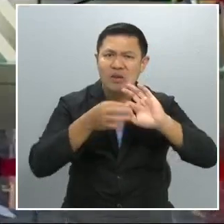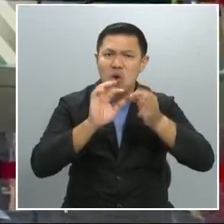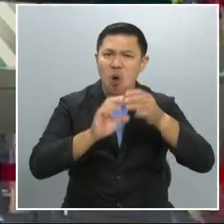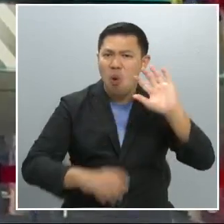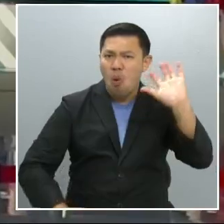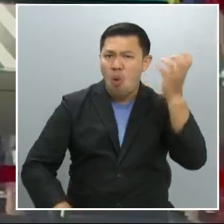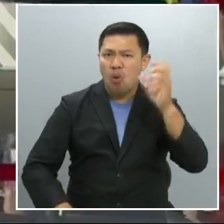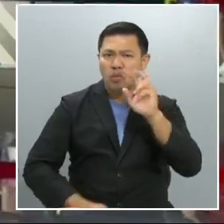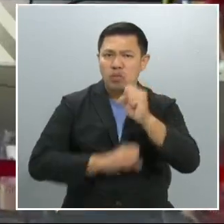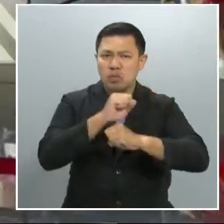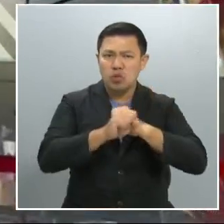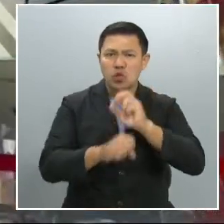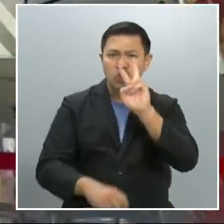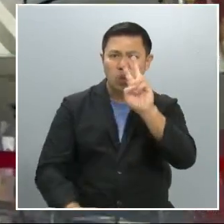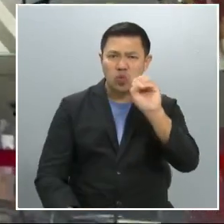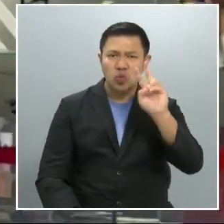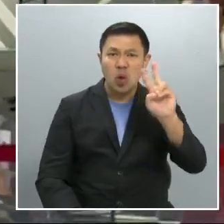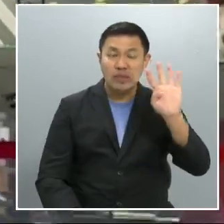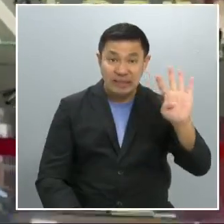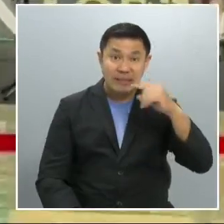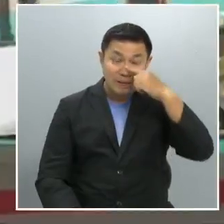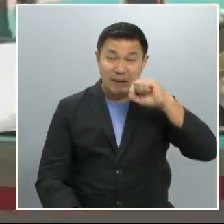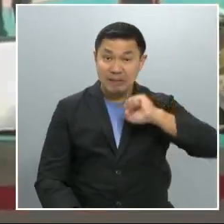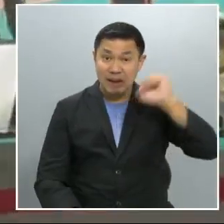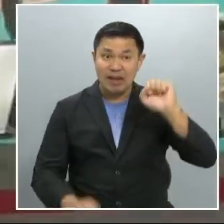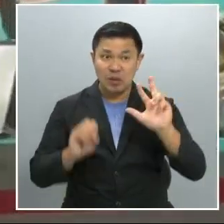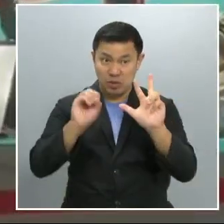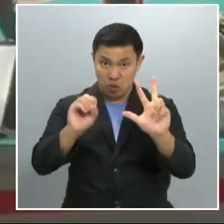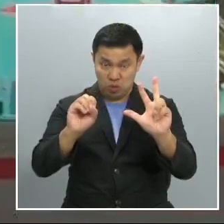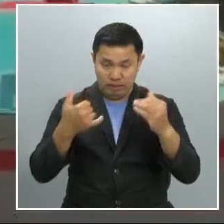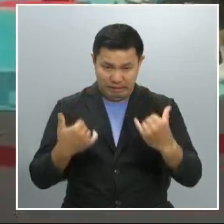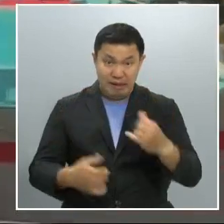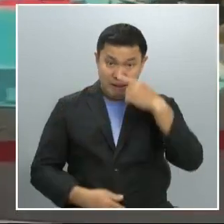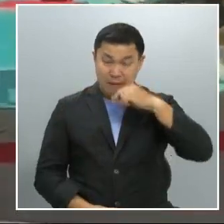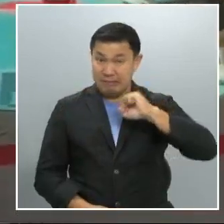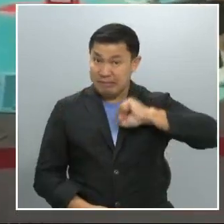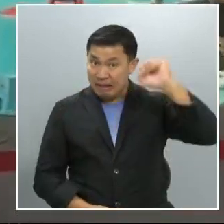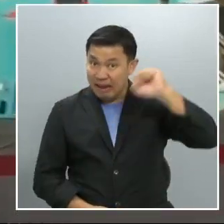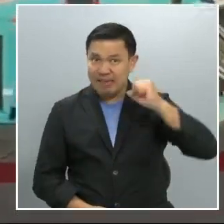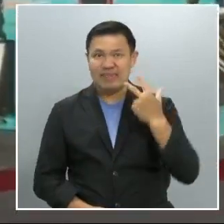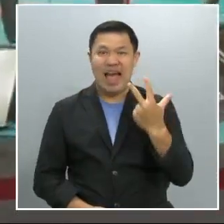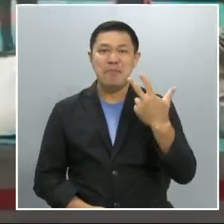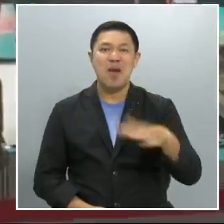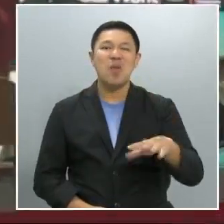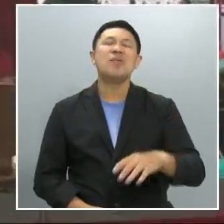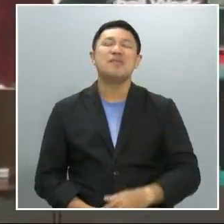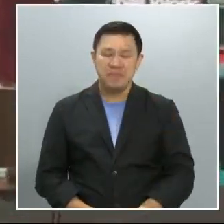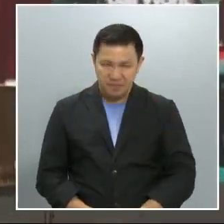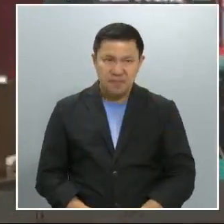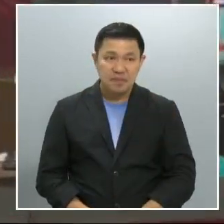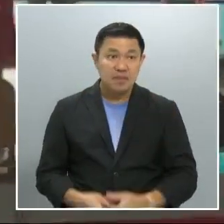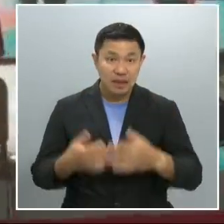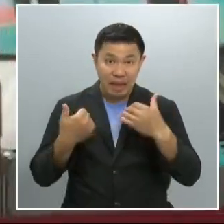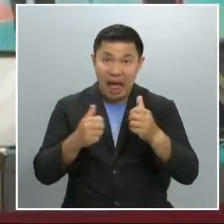2024ชนะไป3ต่อ0 okay. และไทยก็ชนะต่อเนื่องเป็นนัดที่3ติดต่อเราแข่ง